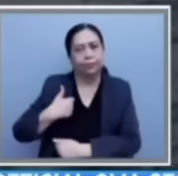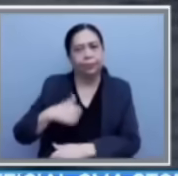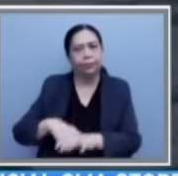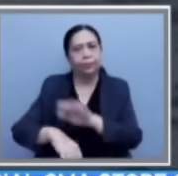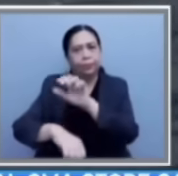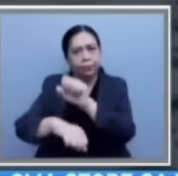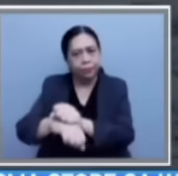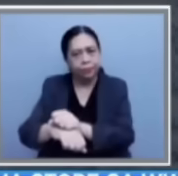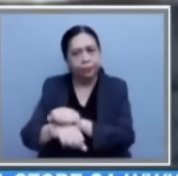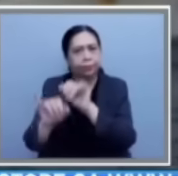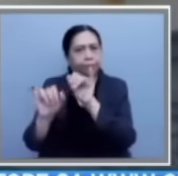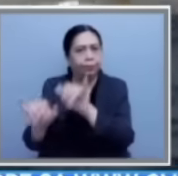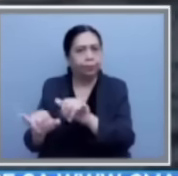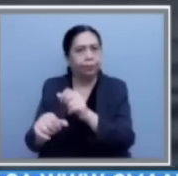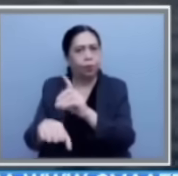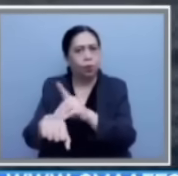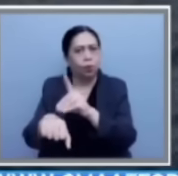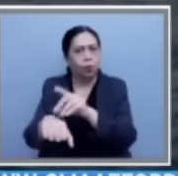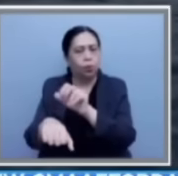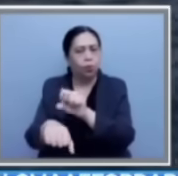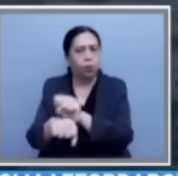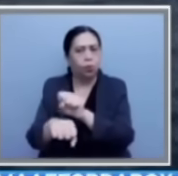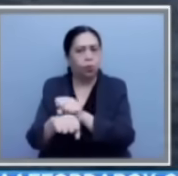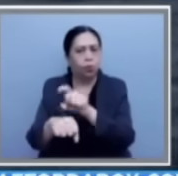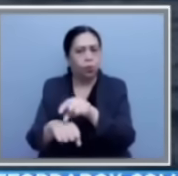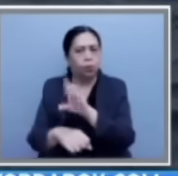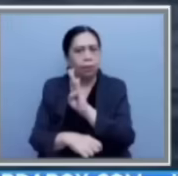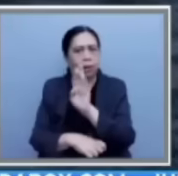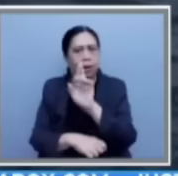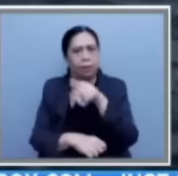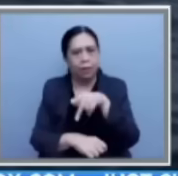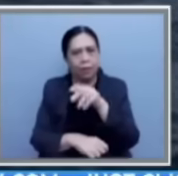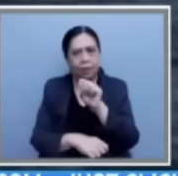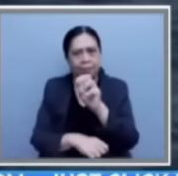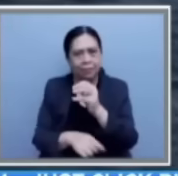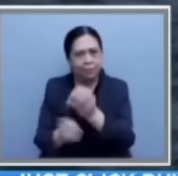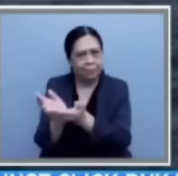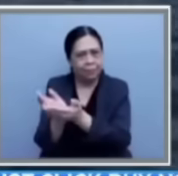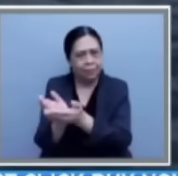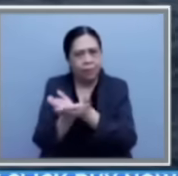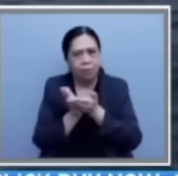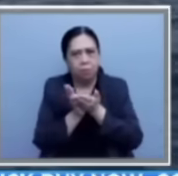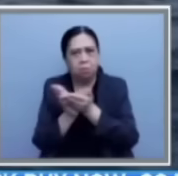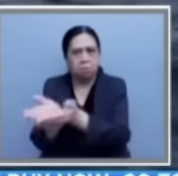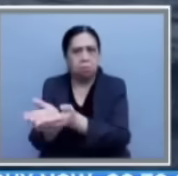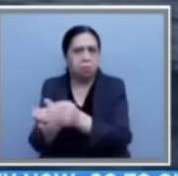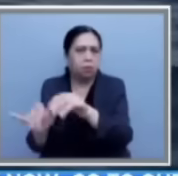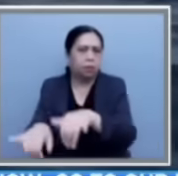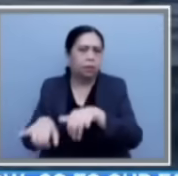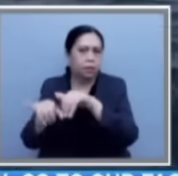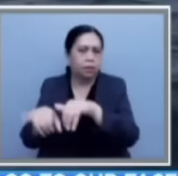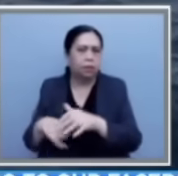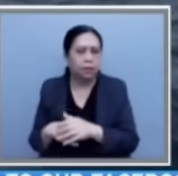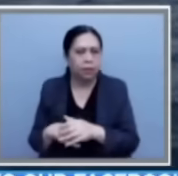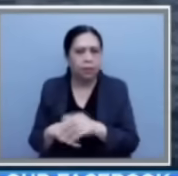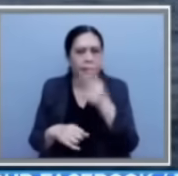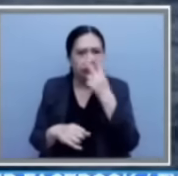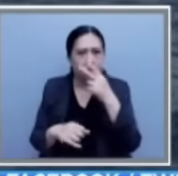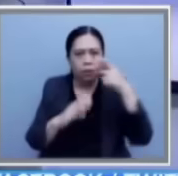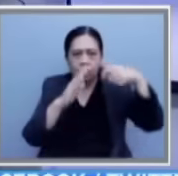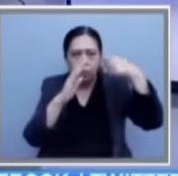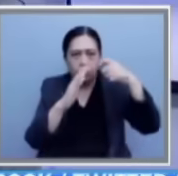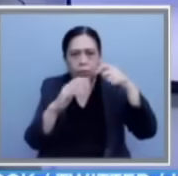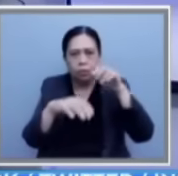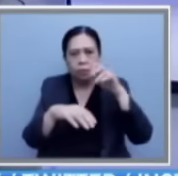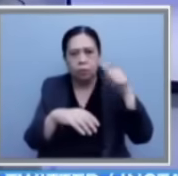at nagd-drive Madre na alam naman natin din ay nakasadsad sa tinitingnan namin Ong mga video na Pinadala niyo Chino